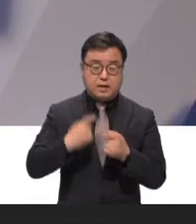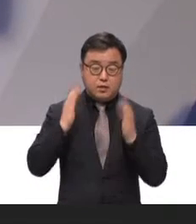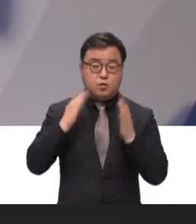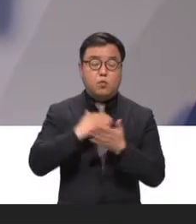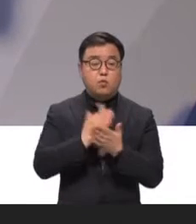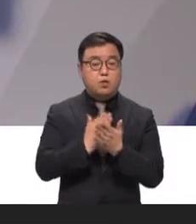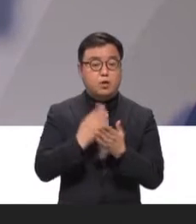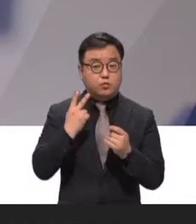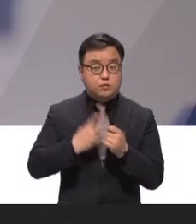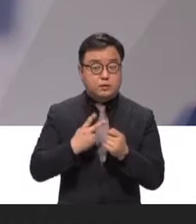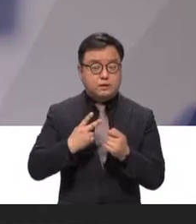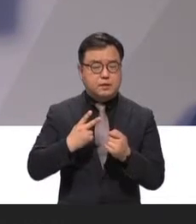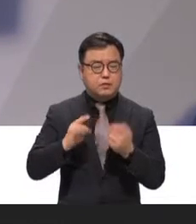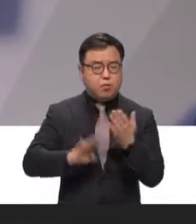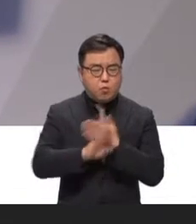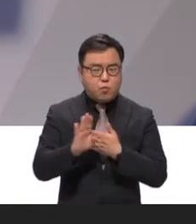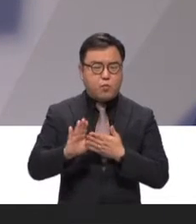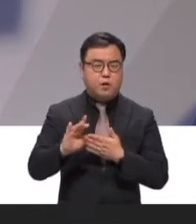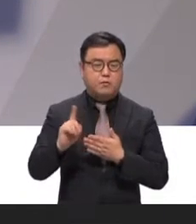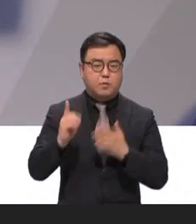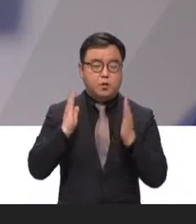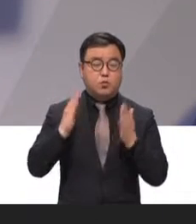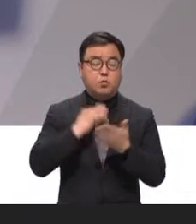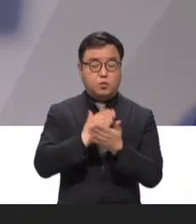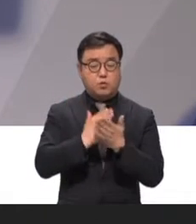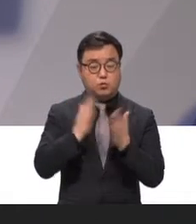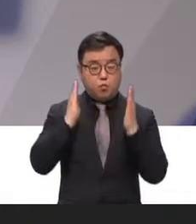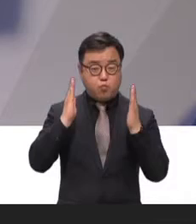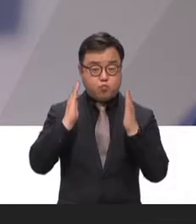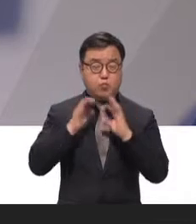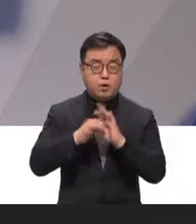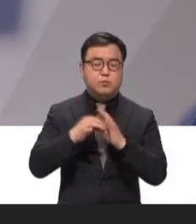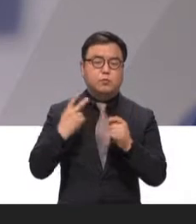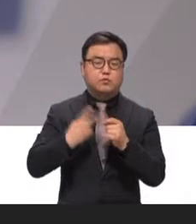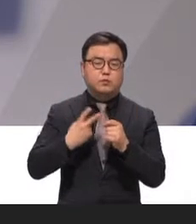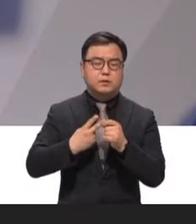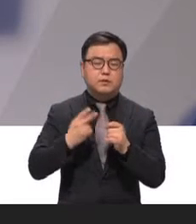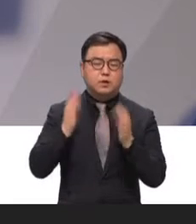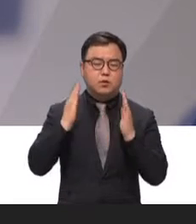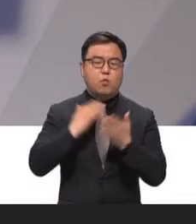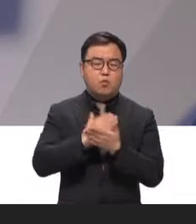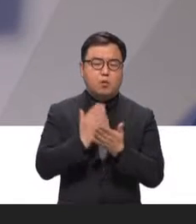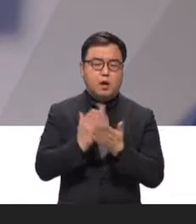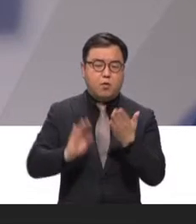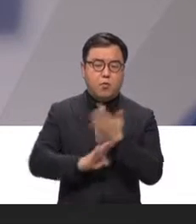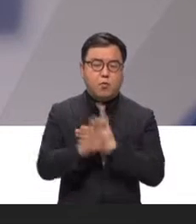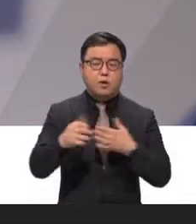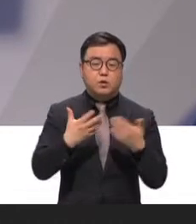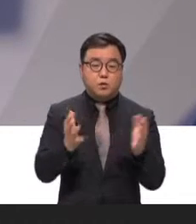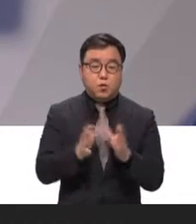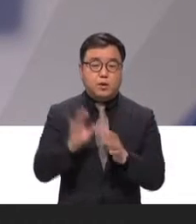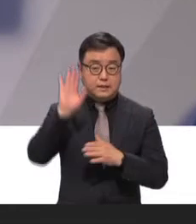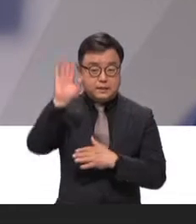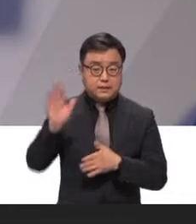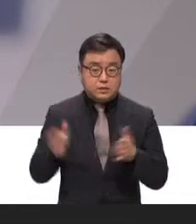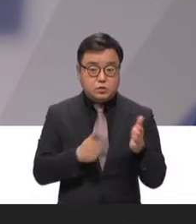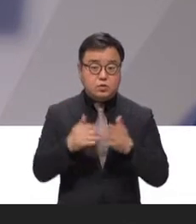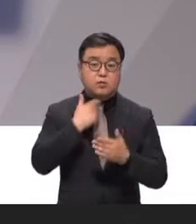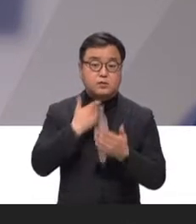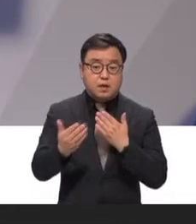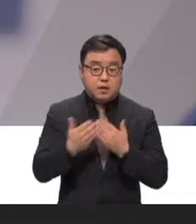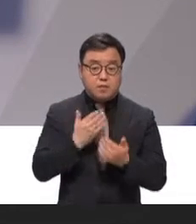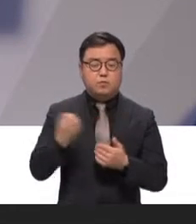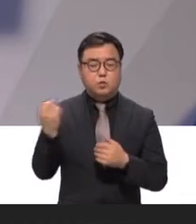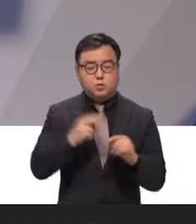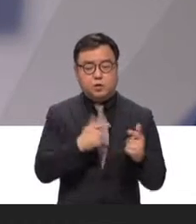예. 그래서 교과가 이제 수업과 관련된 활동들이고요. 비교과는 네. 그 이외 활동. 뭐 동아리라든가 진로활동, 뭐